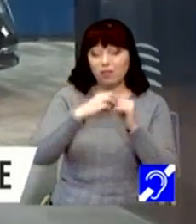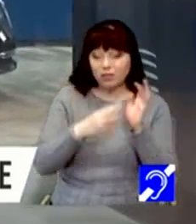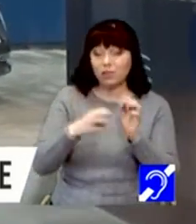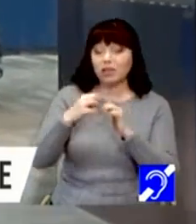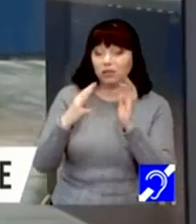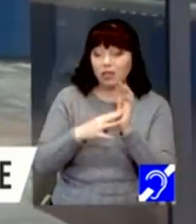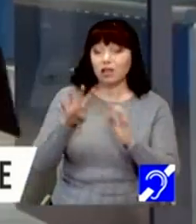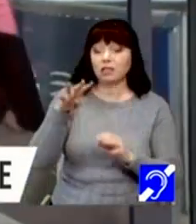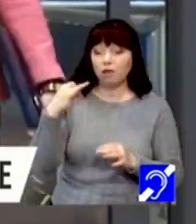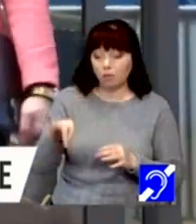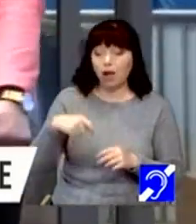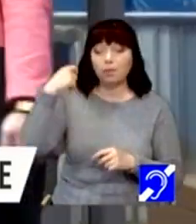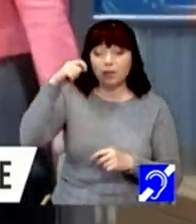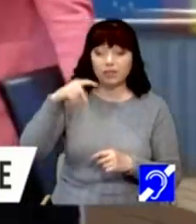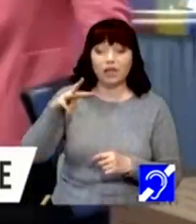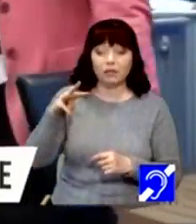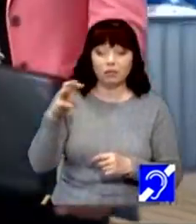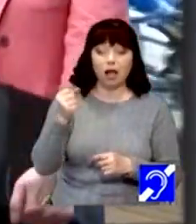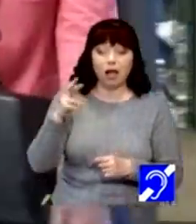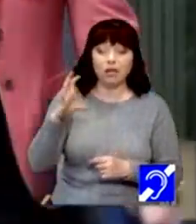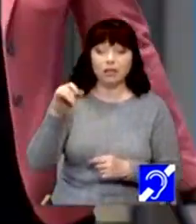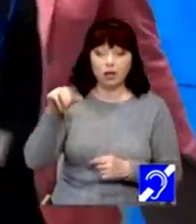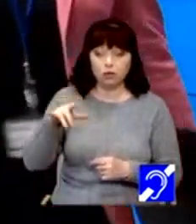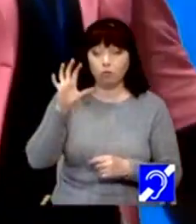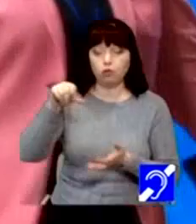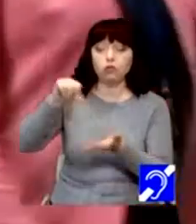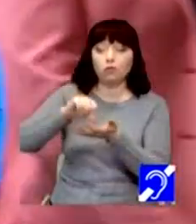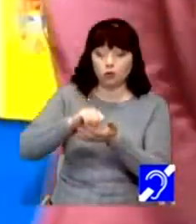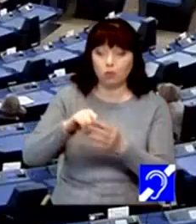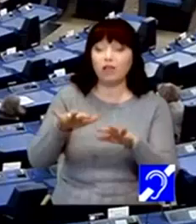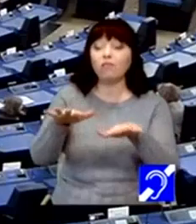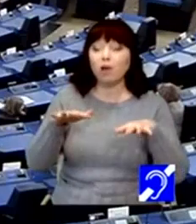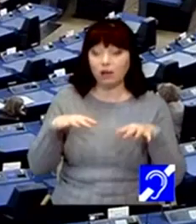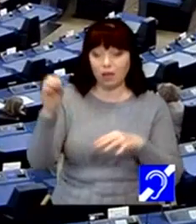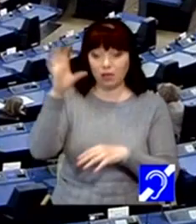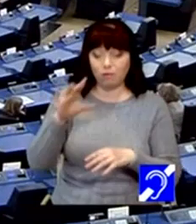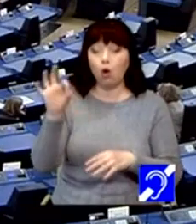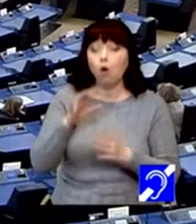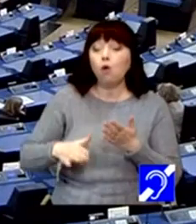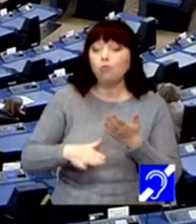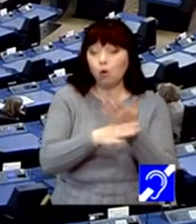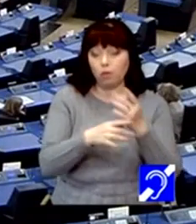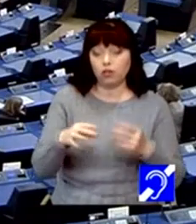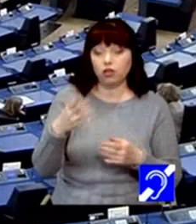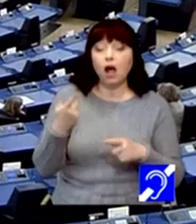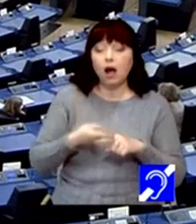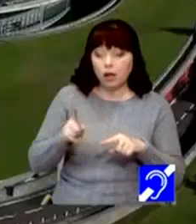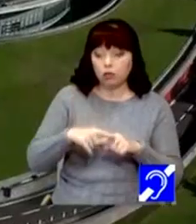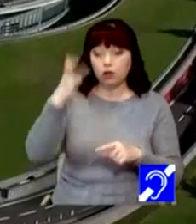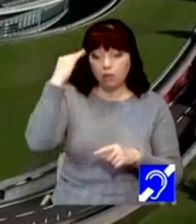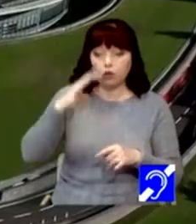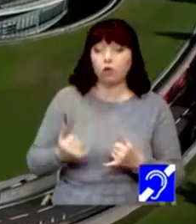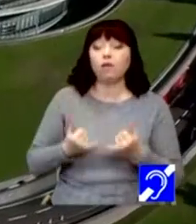mai președintele Republicii Moldova Maia Sandu va vorbi în plenul Parlamentului european spre ajutorul pe care Republica Moldova la